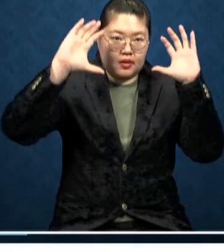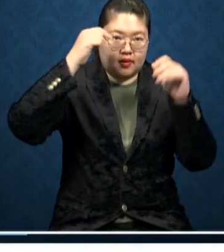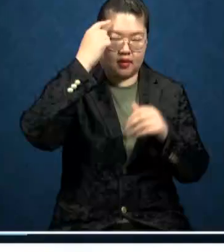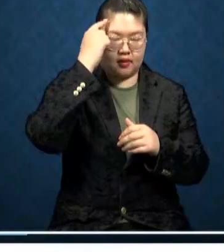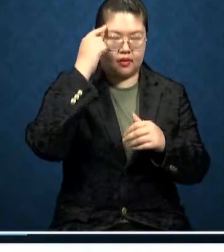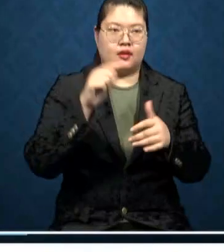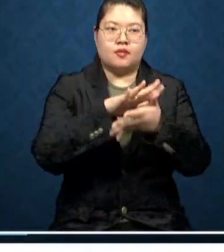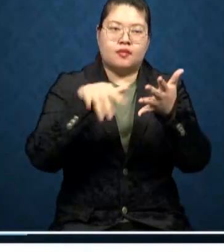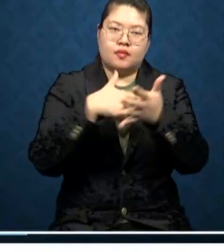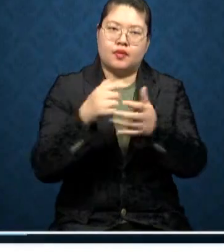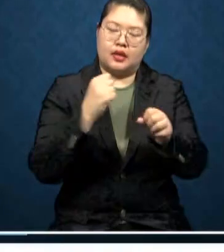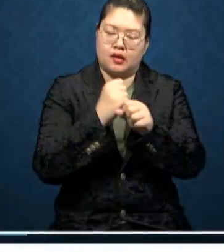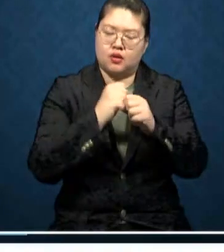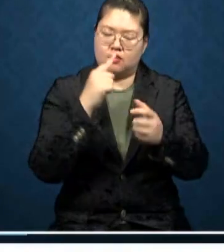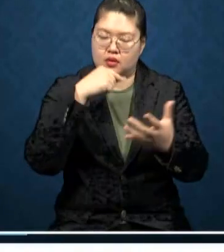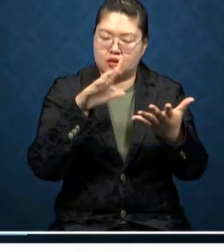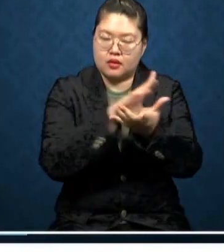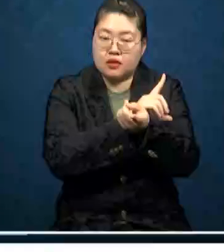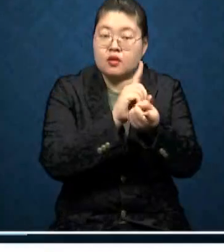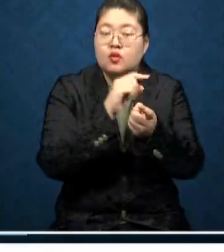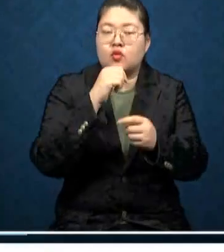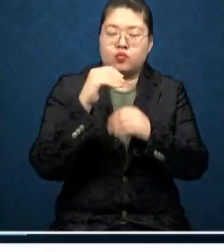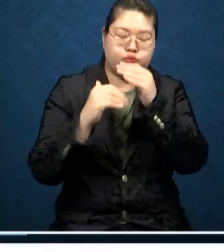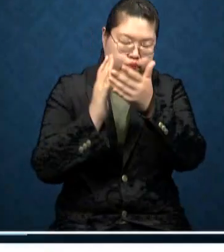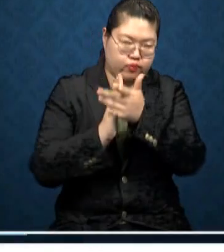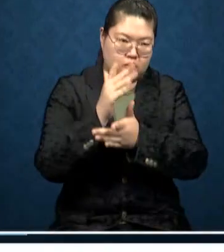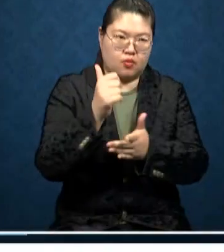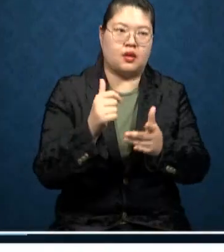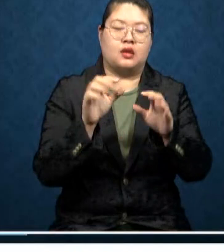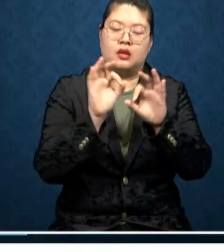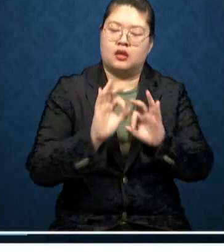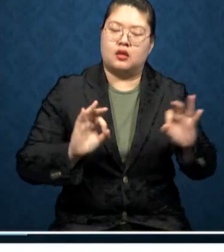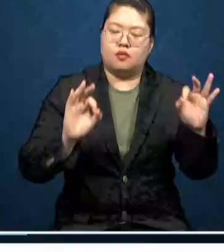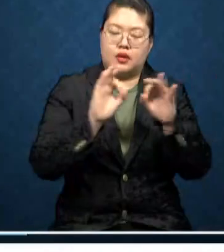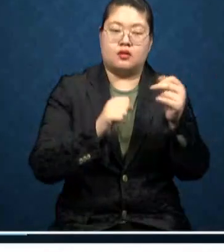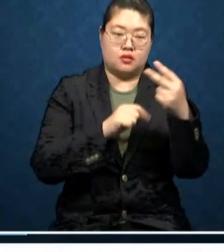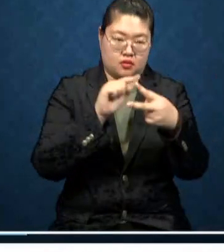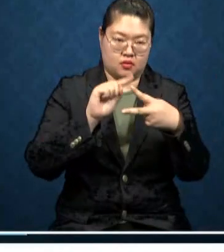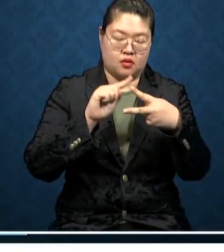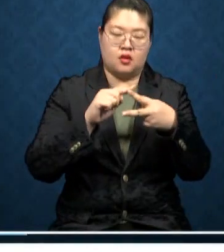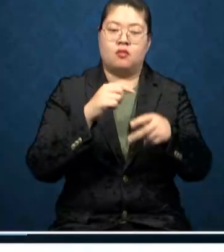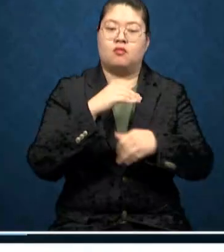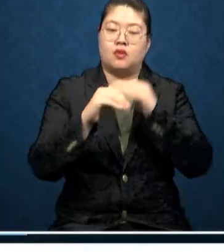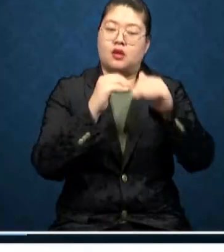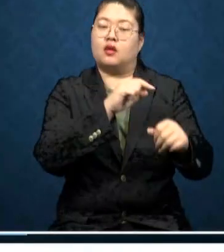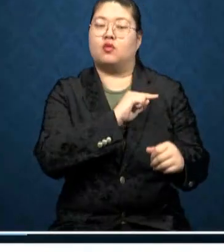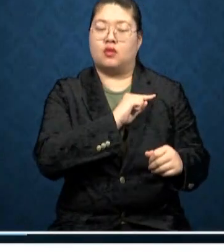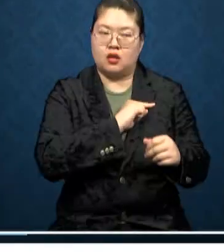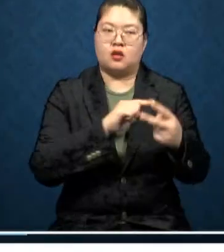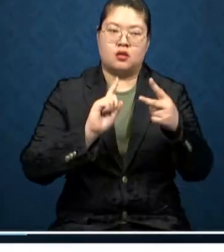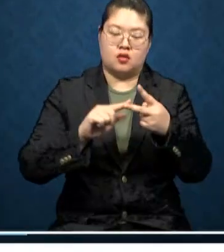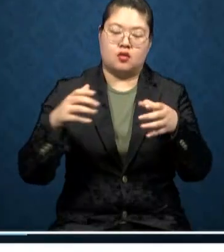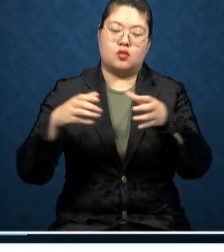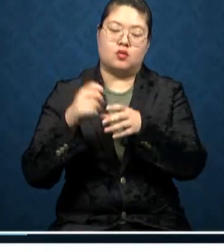สันติสุขของสังคมไทยอย่างยั่งยืนต่อไปโดยกำหนดงานหลัก 2งานคือการพัฒนาตนและการพัฒนาเครือ